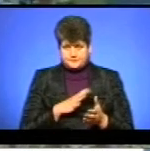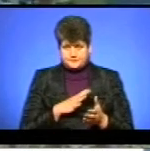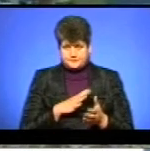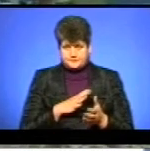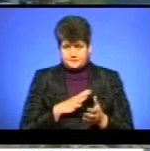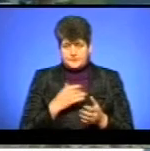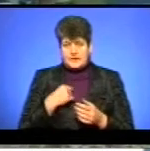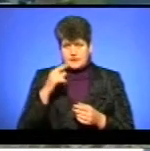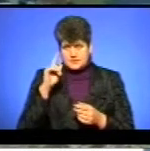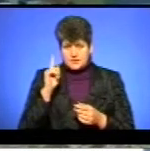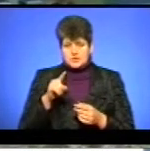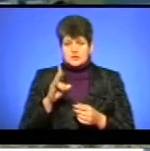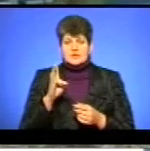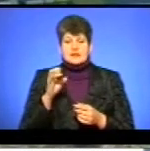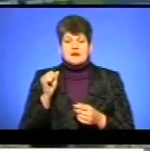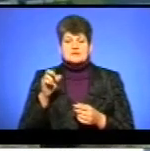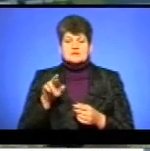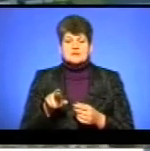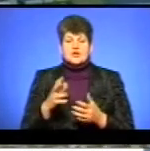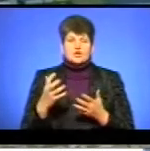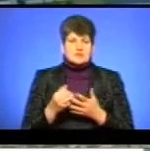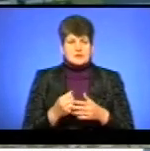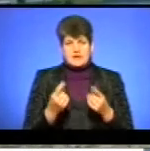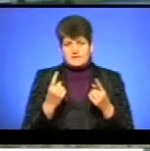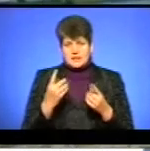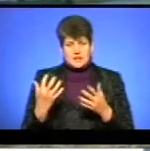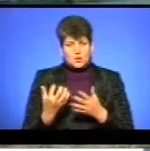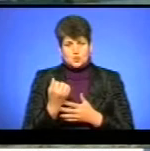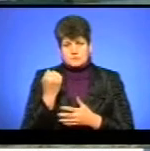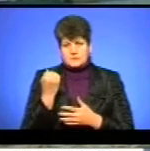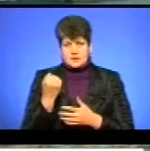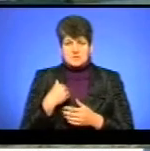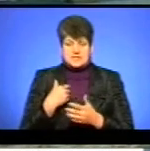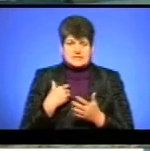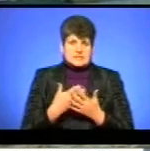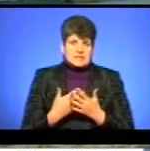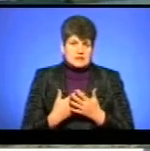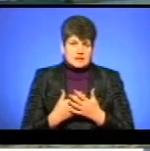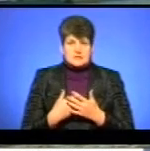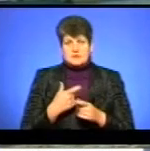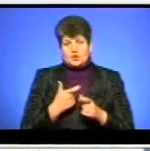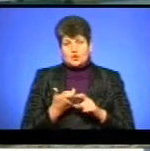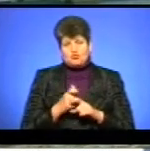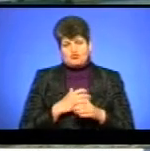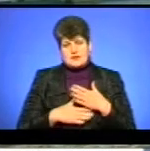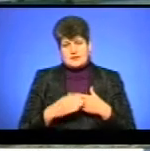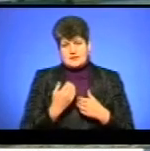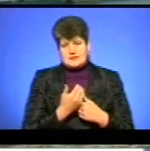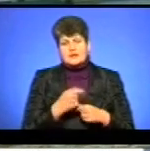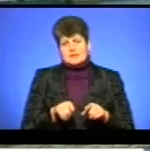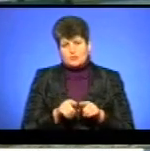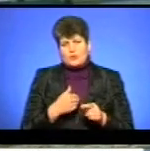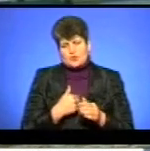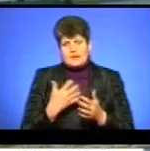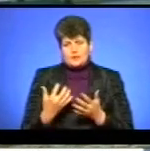Я знаю, що Настя зараз вона досягла дуже великих успіхів, і мені здається, що ми дуже раді за неї. Я би також хотіла